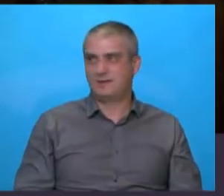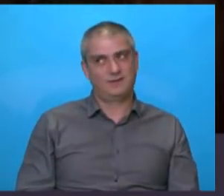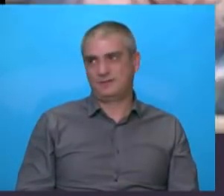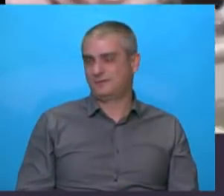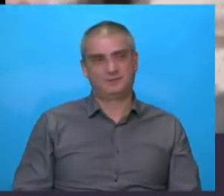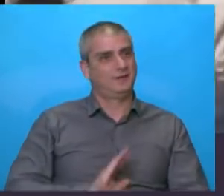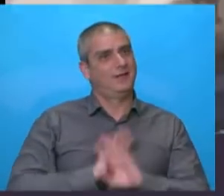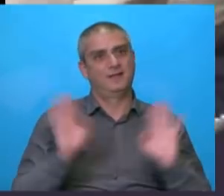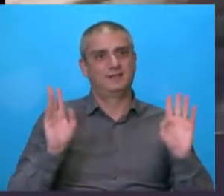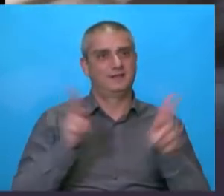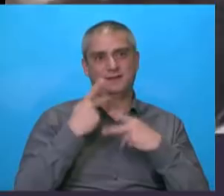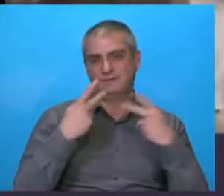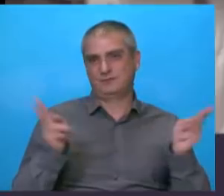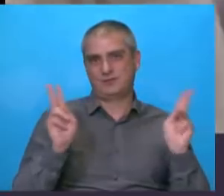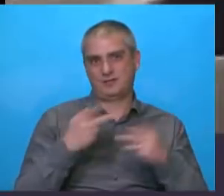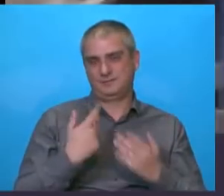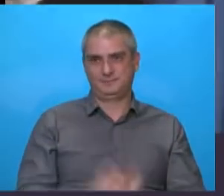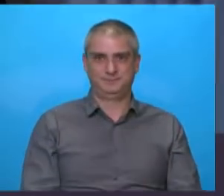הביתה. אי אפשר.